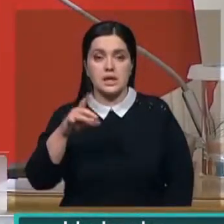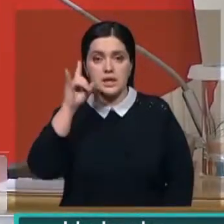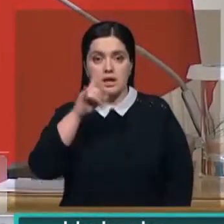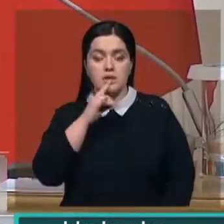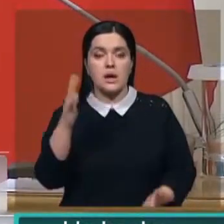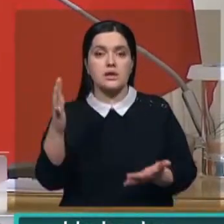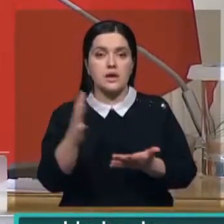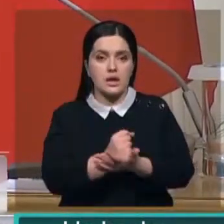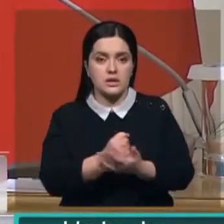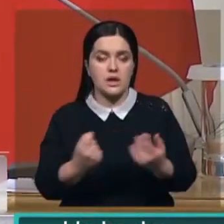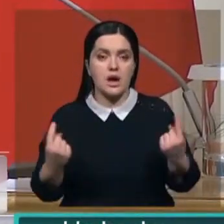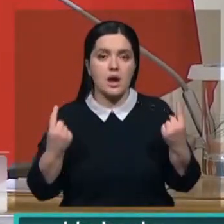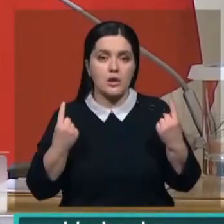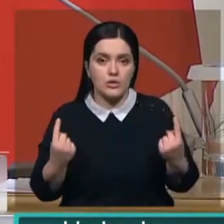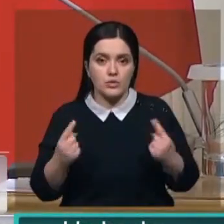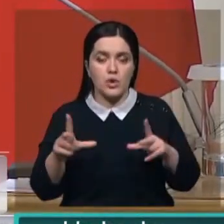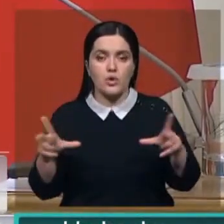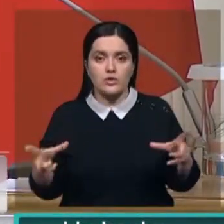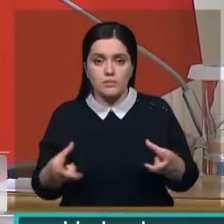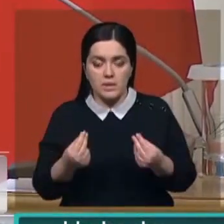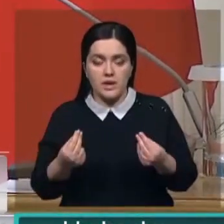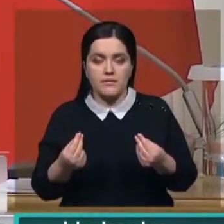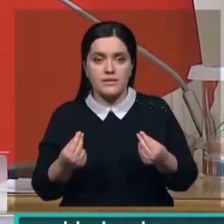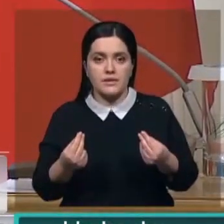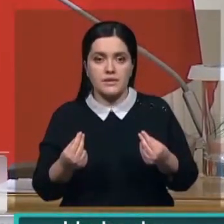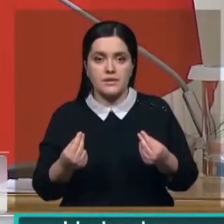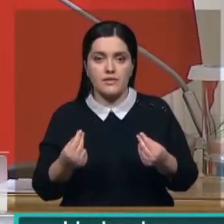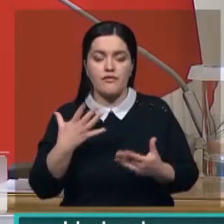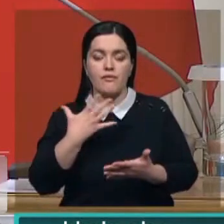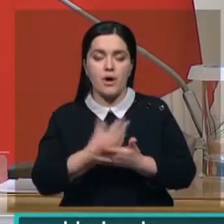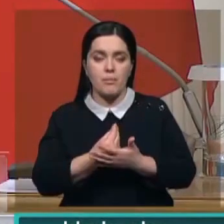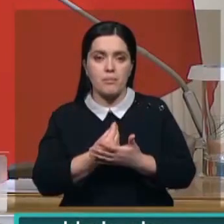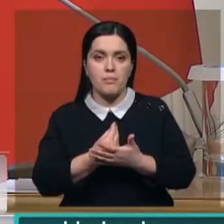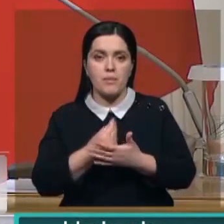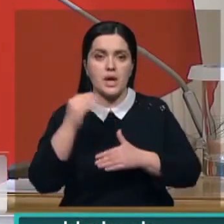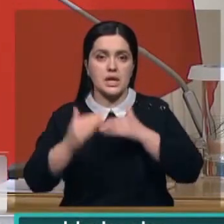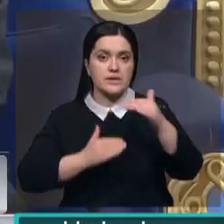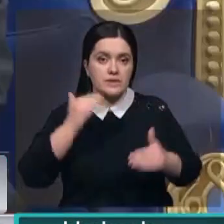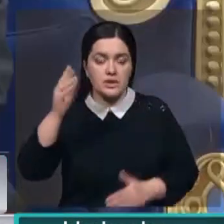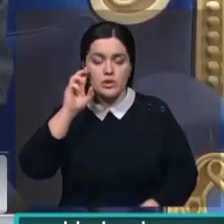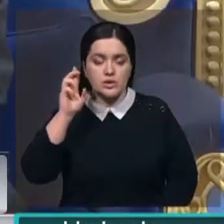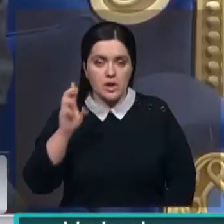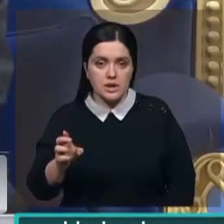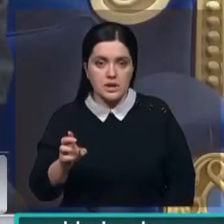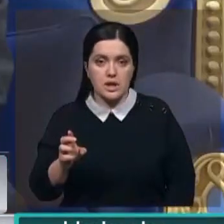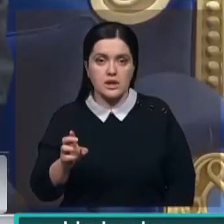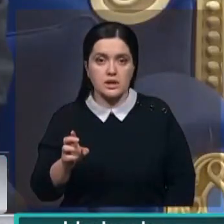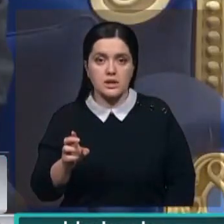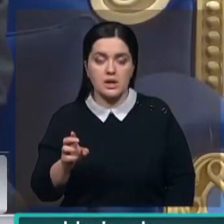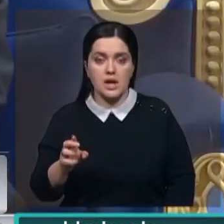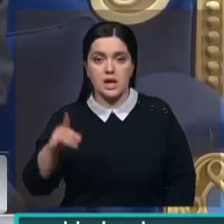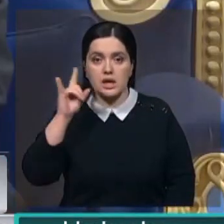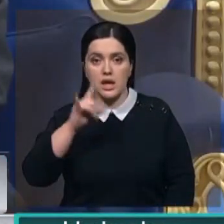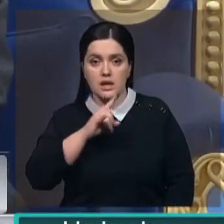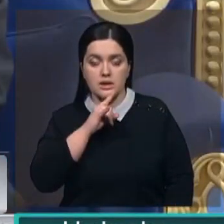достиг огромных успехов, достижений в своем развитии государства. Сейчас Казахстан